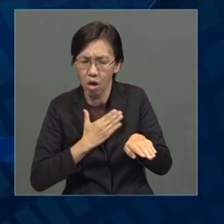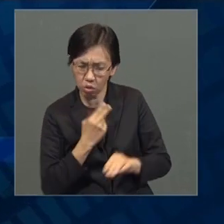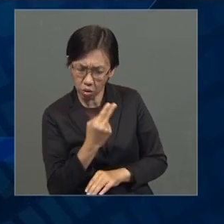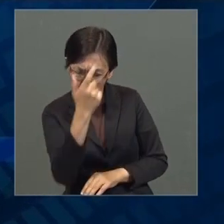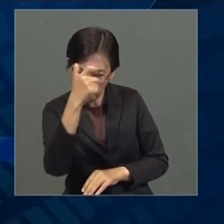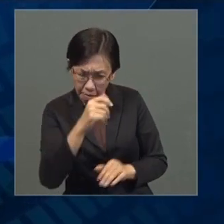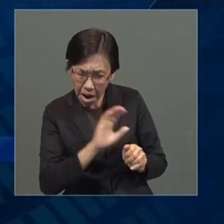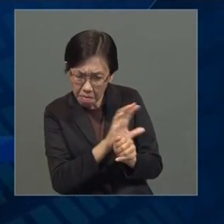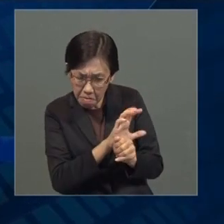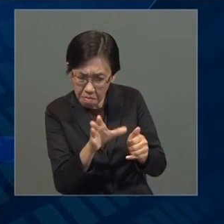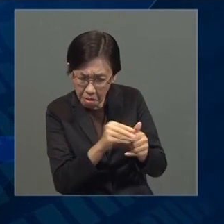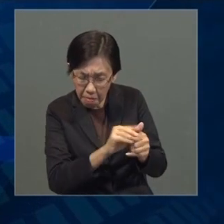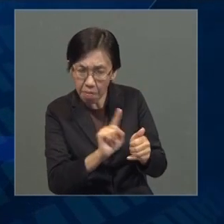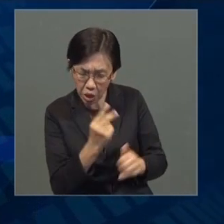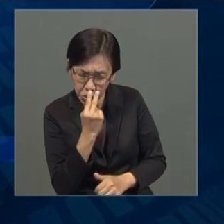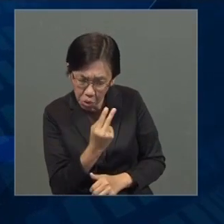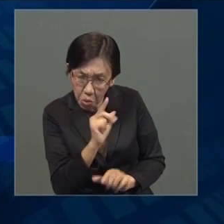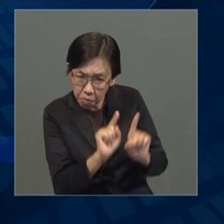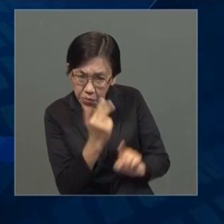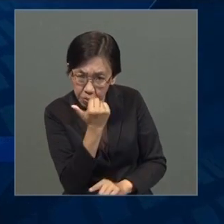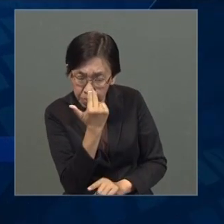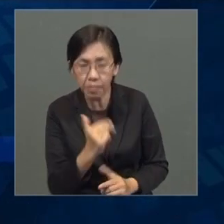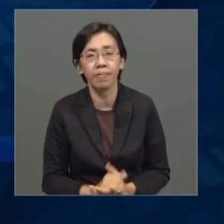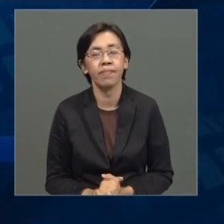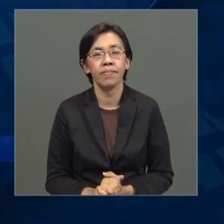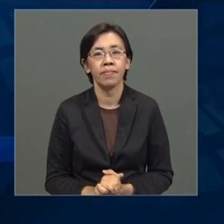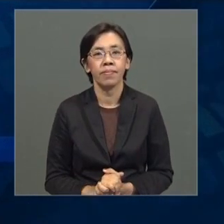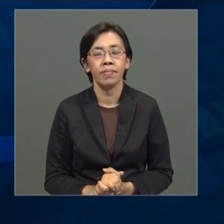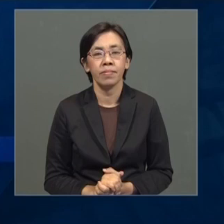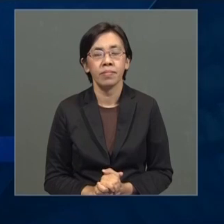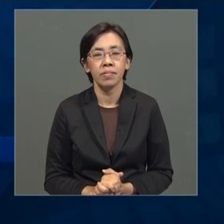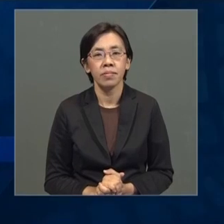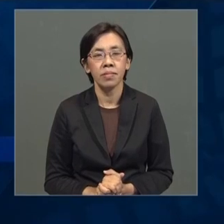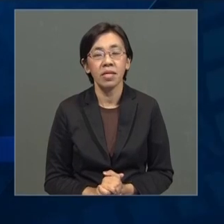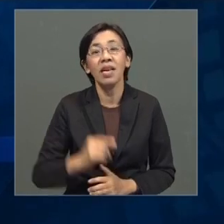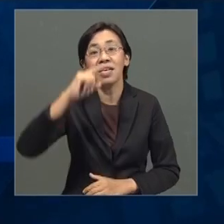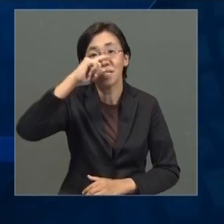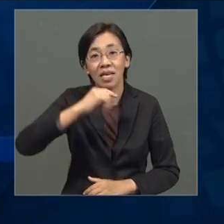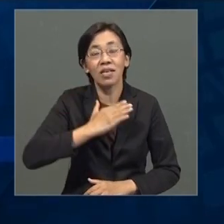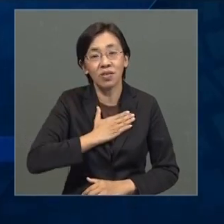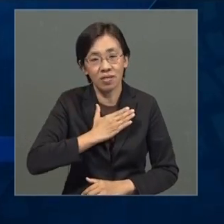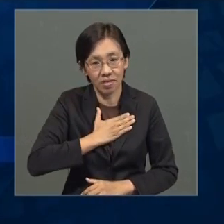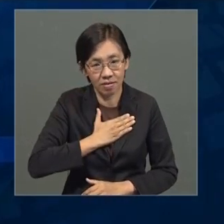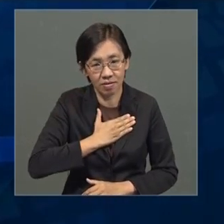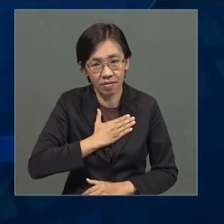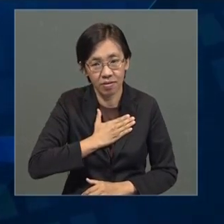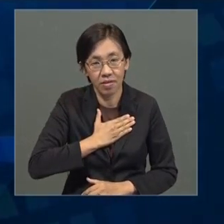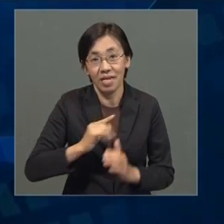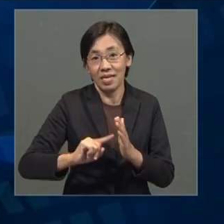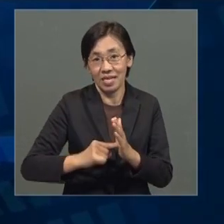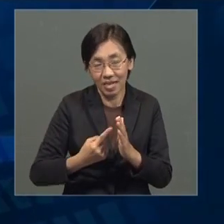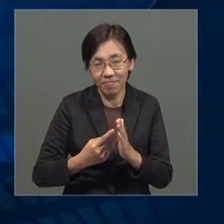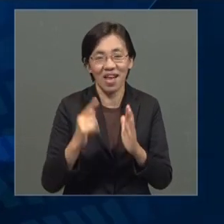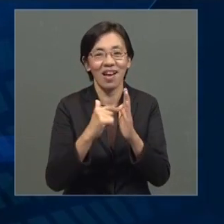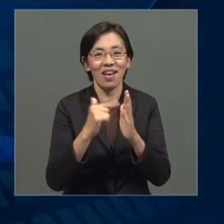างใกล้ชิดเช่นกันค่ะในวันนี้เนี่ยนะคะก็รวมแล้วประเทศไทยเราได้เริ่มการฉีดวัคซีน